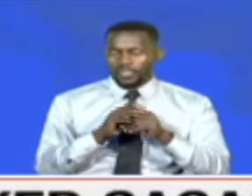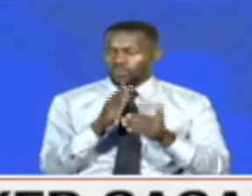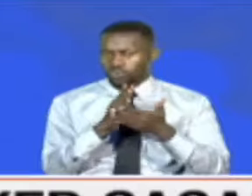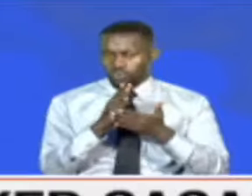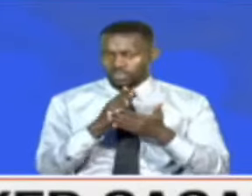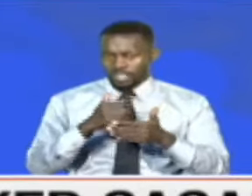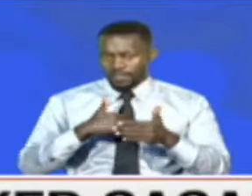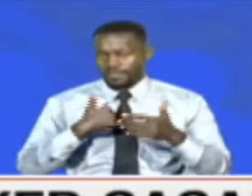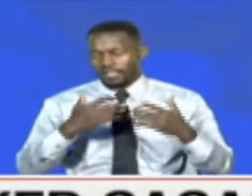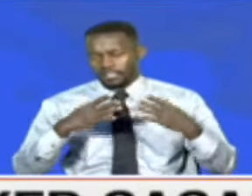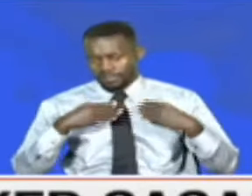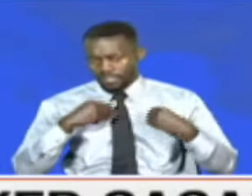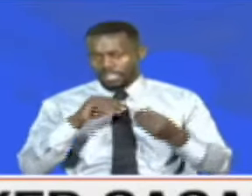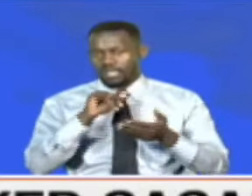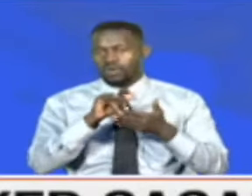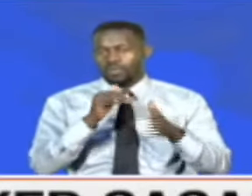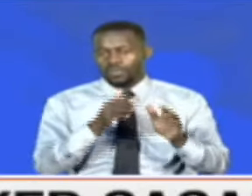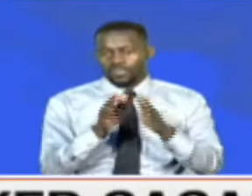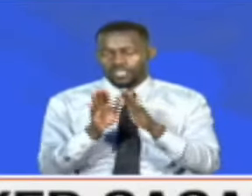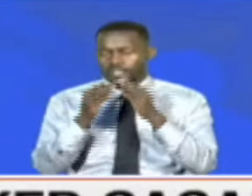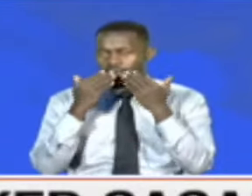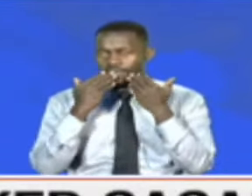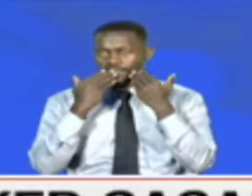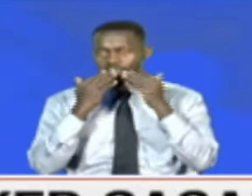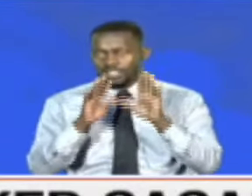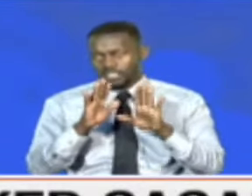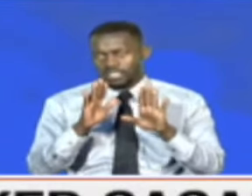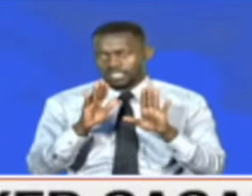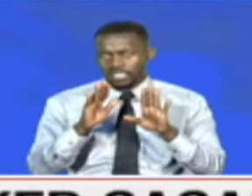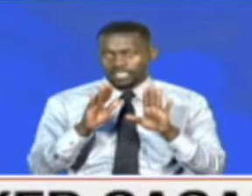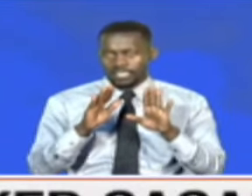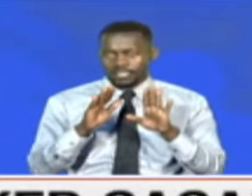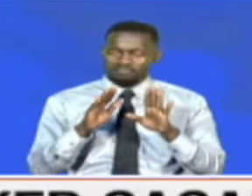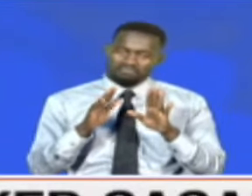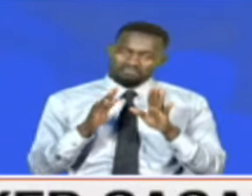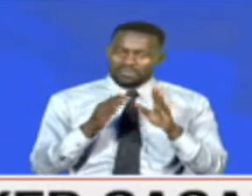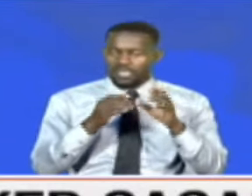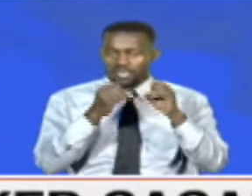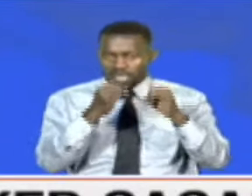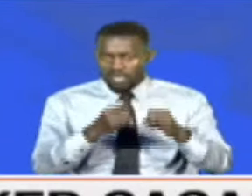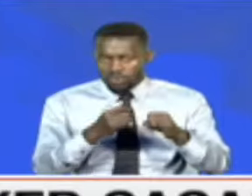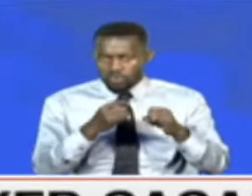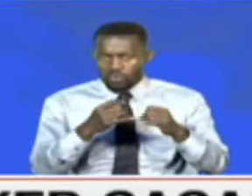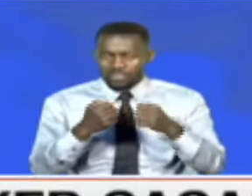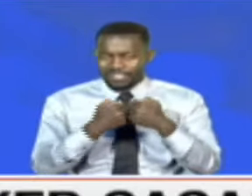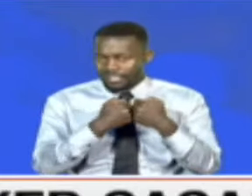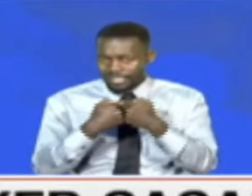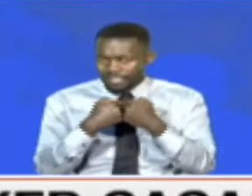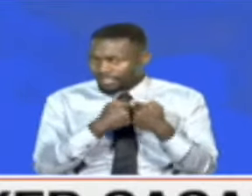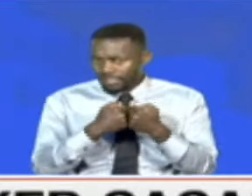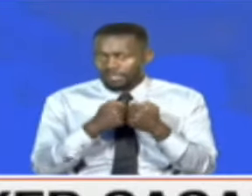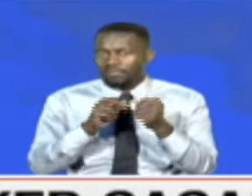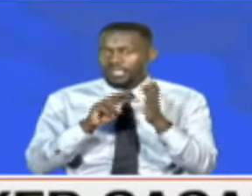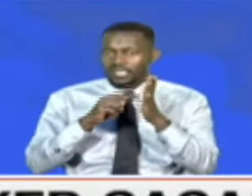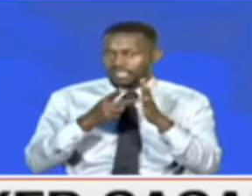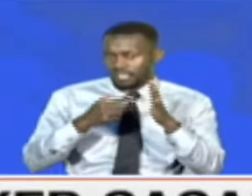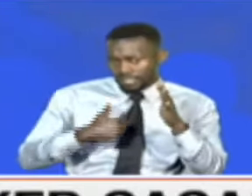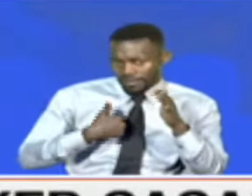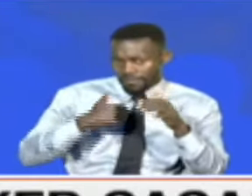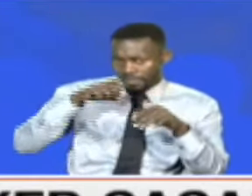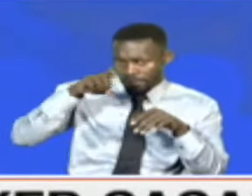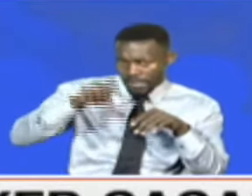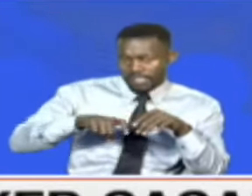nili-embrace hiyo opportunity pia, nikamua, since ni challenge mpya, acha nipiganie,